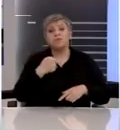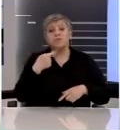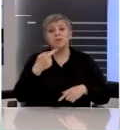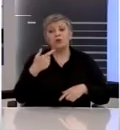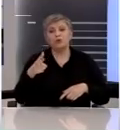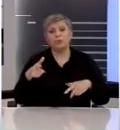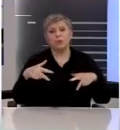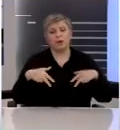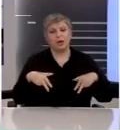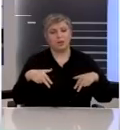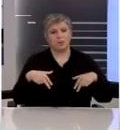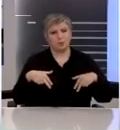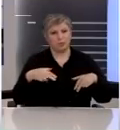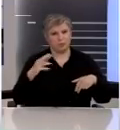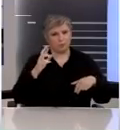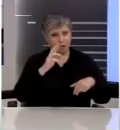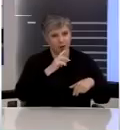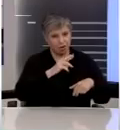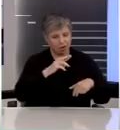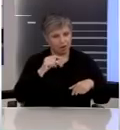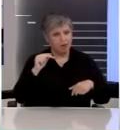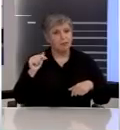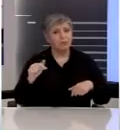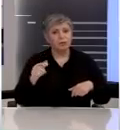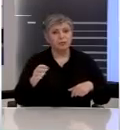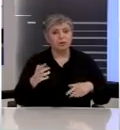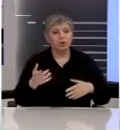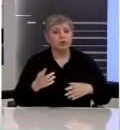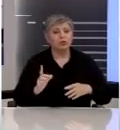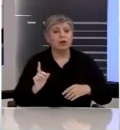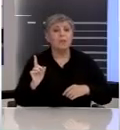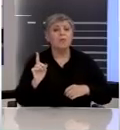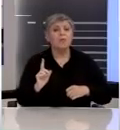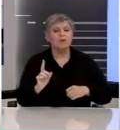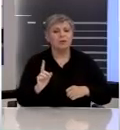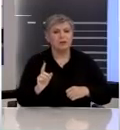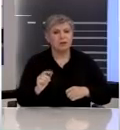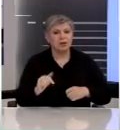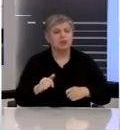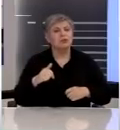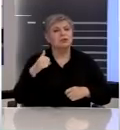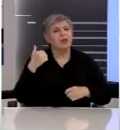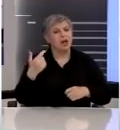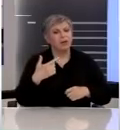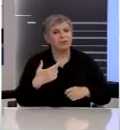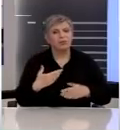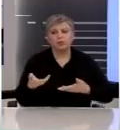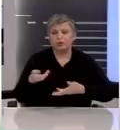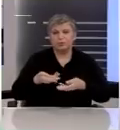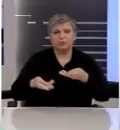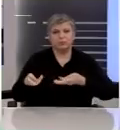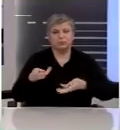ανθρώπου αυτού ο οποίος εμφανίστηκε στον πρέσβη ως ενδιάμεσος, προσέξτε, αλλά κινήθηκε με την